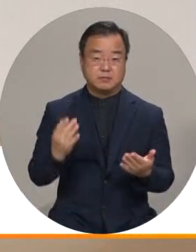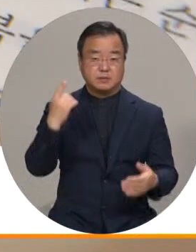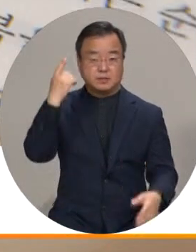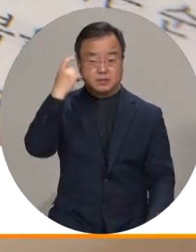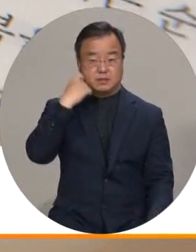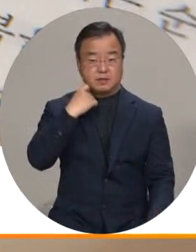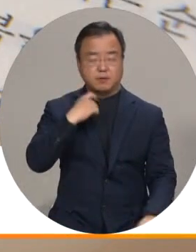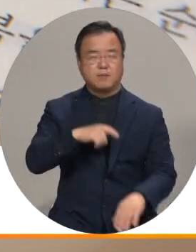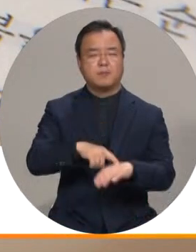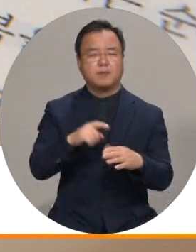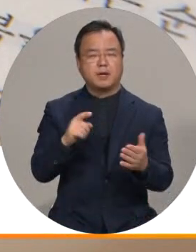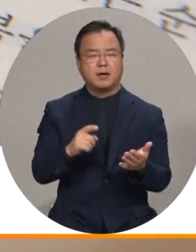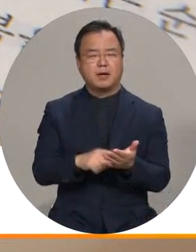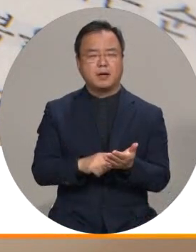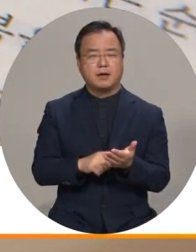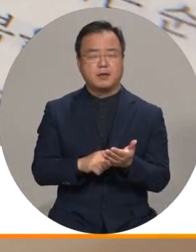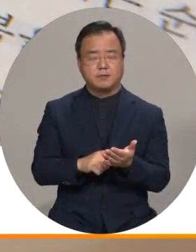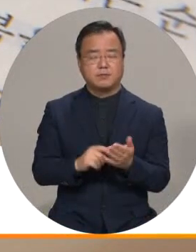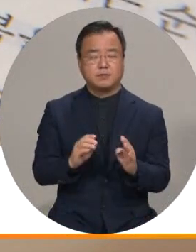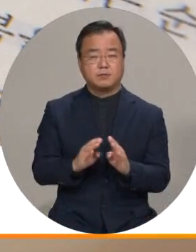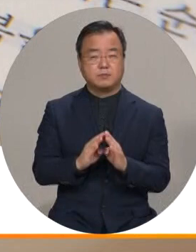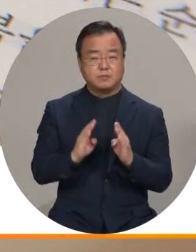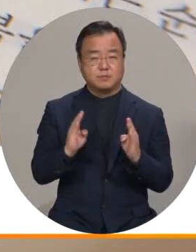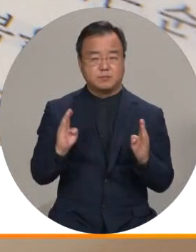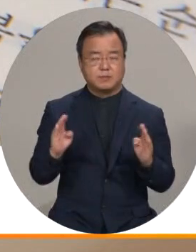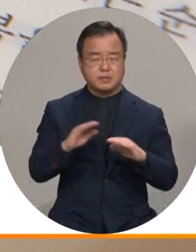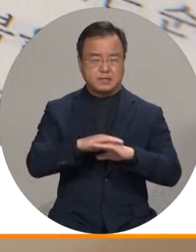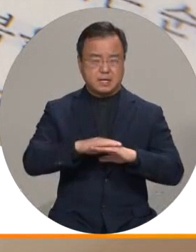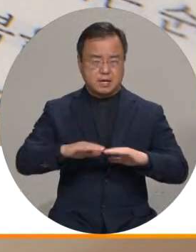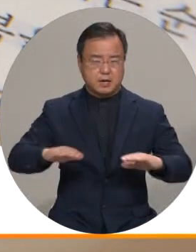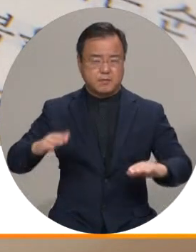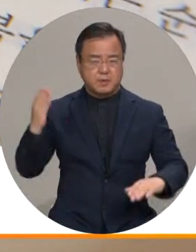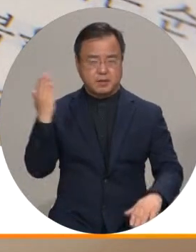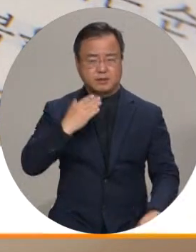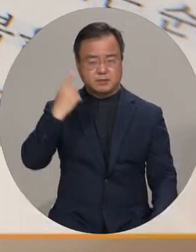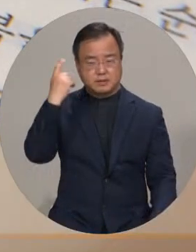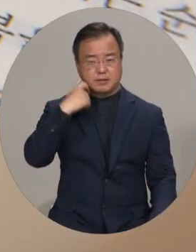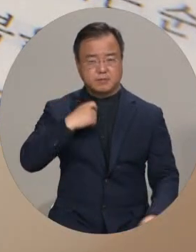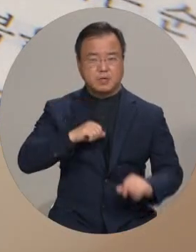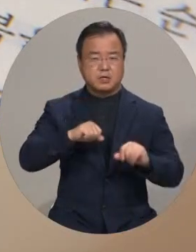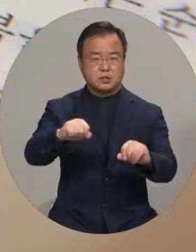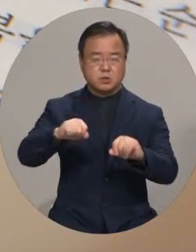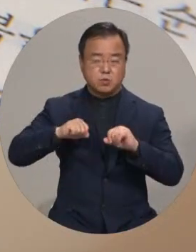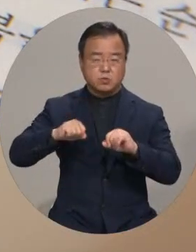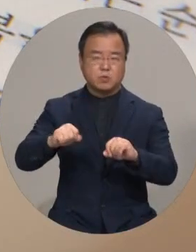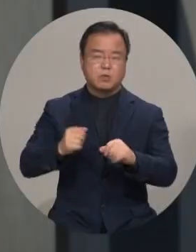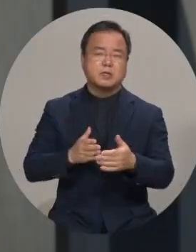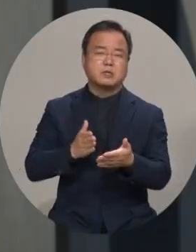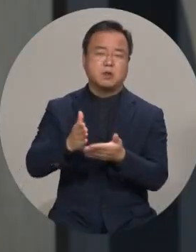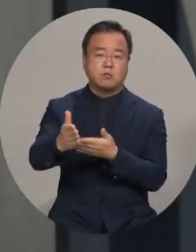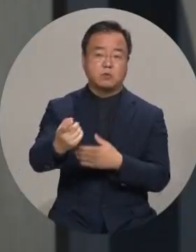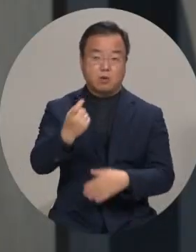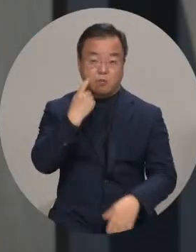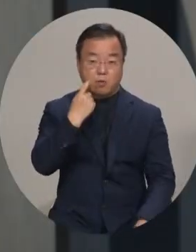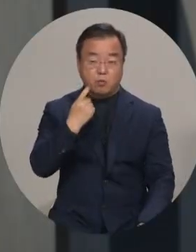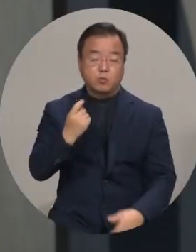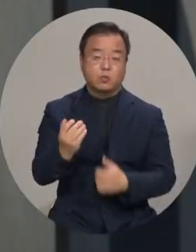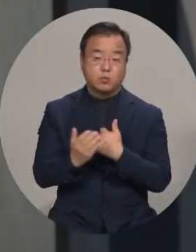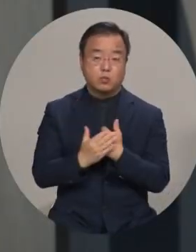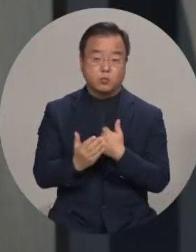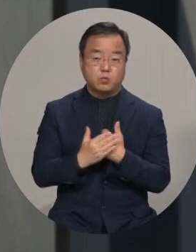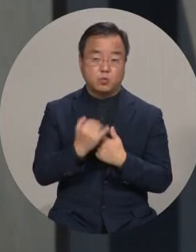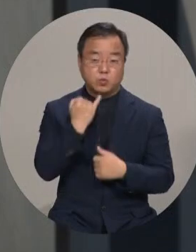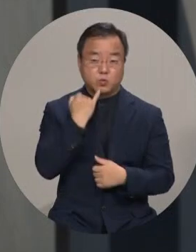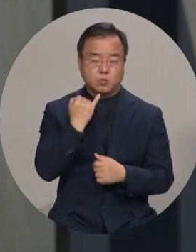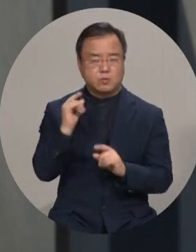마음이 펴진다 그런 느낌도 들었고 청소를 전문적으로 배워보는 일도 좀 도움이 됐습니다 사는게 의미가 없다고